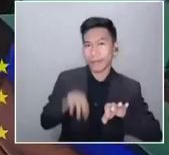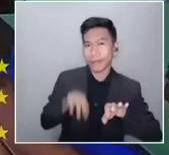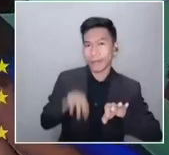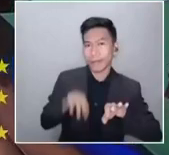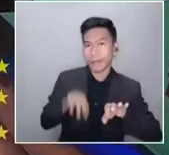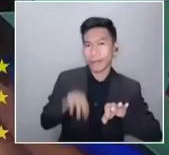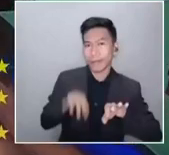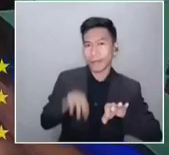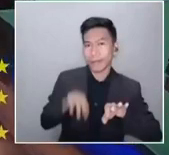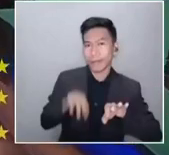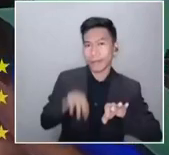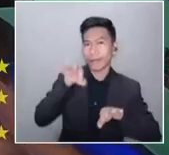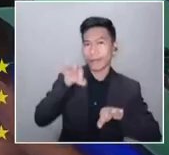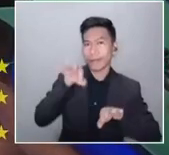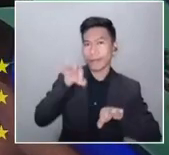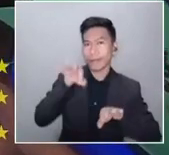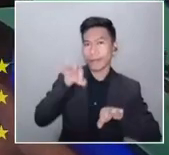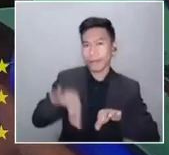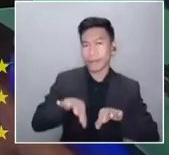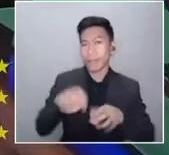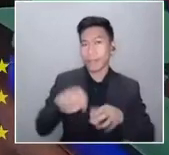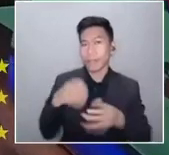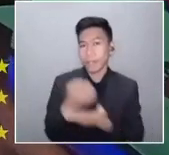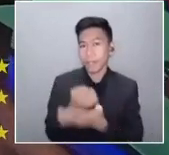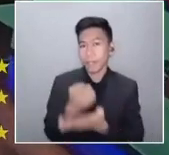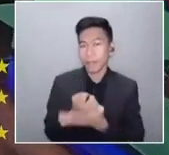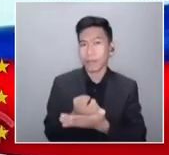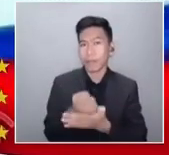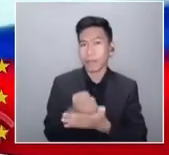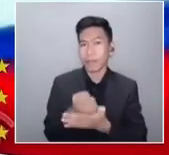at maprotektahan ang mga